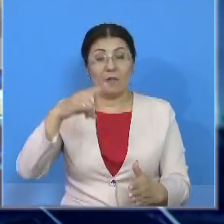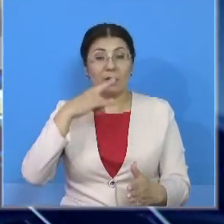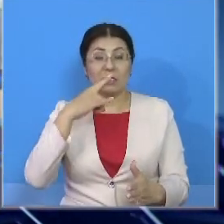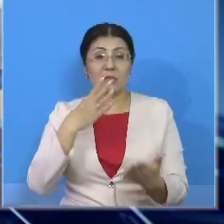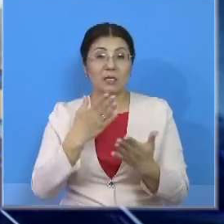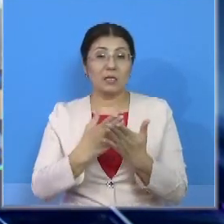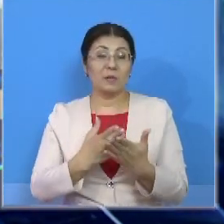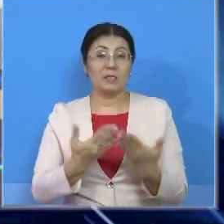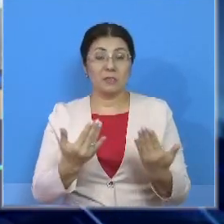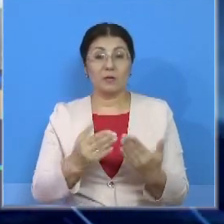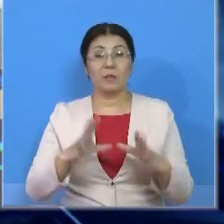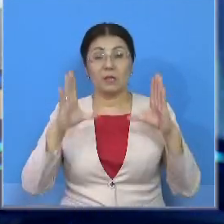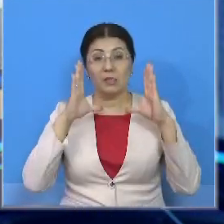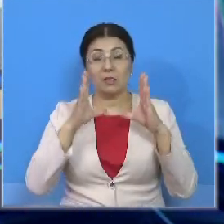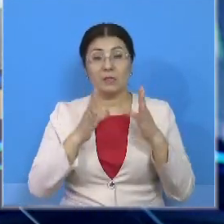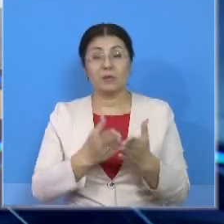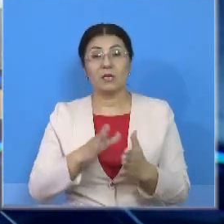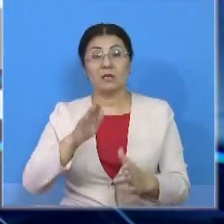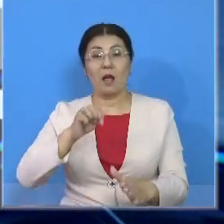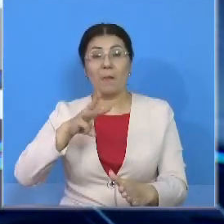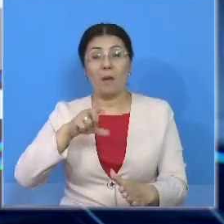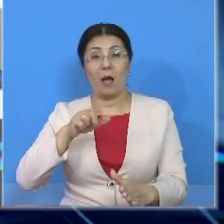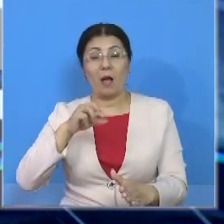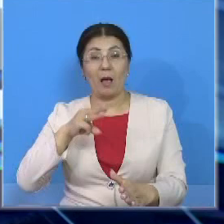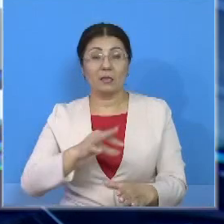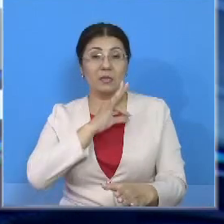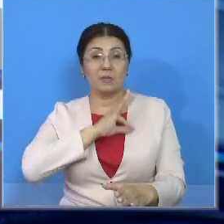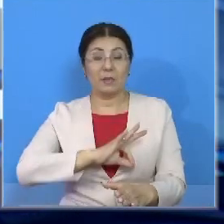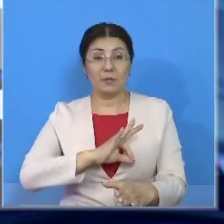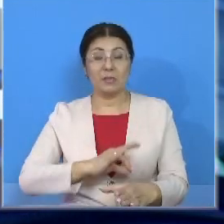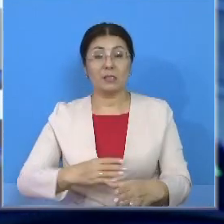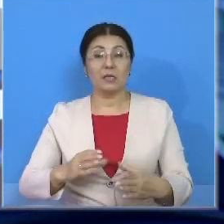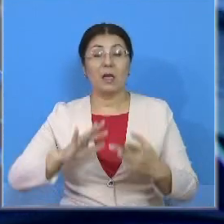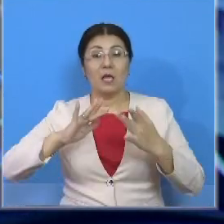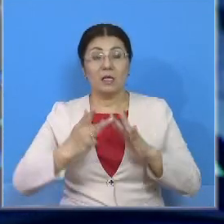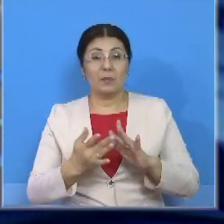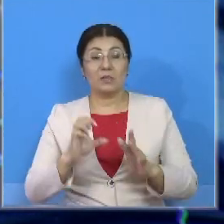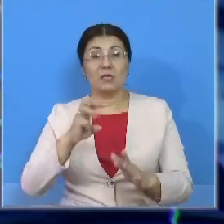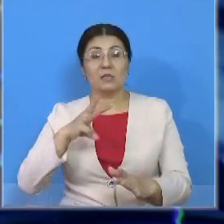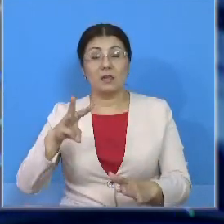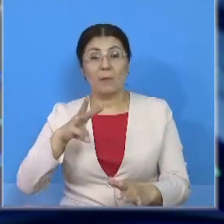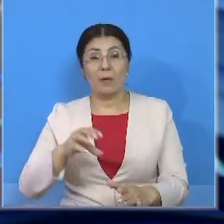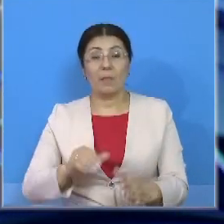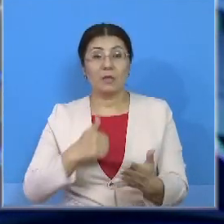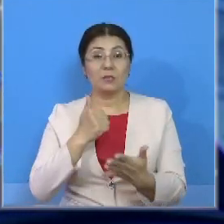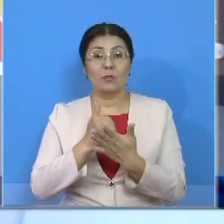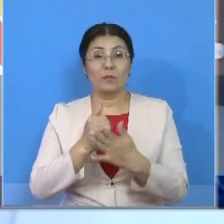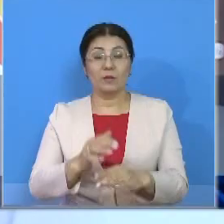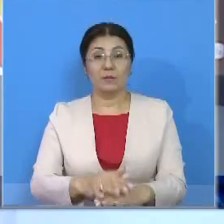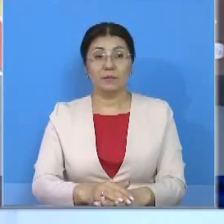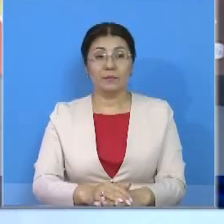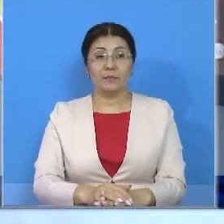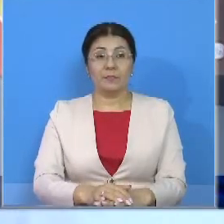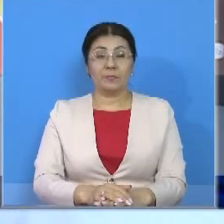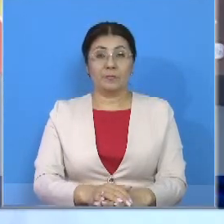веры, современные исламские течения и жамағаты, а также эффективное использование социальных сетей и СММ-основы.